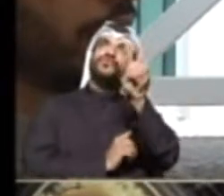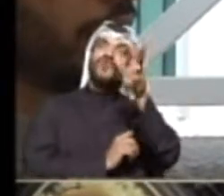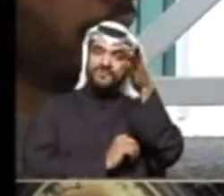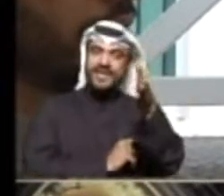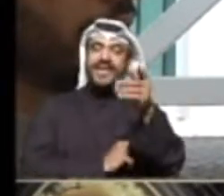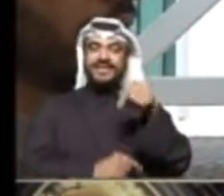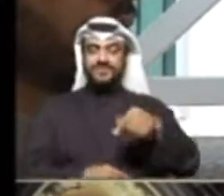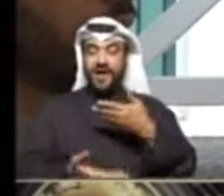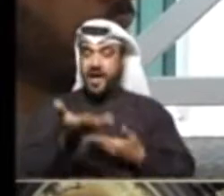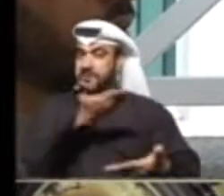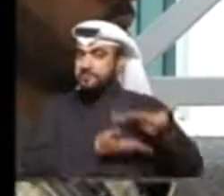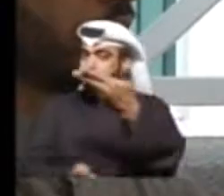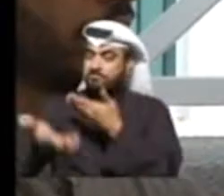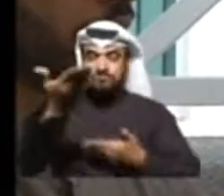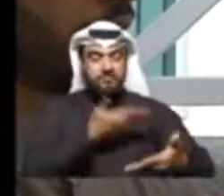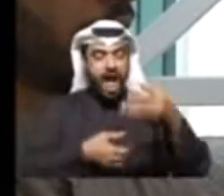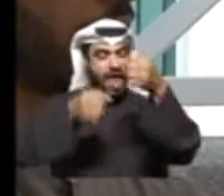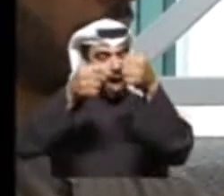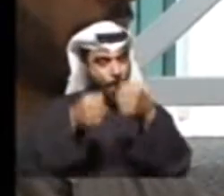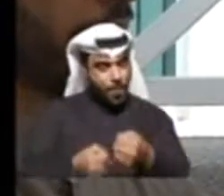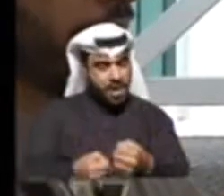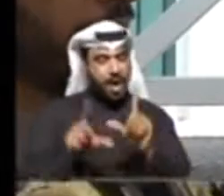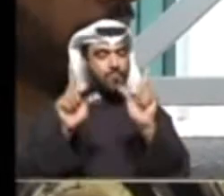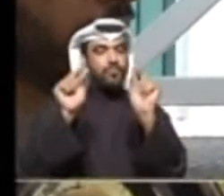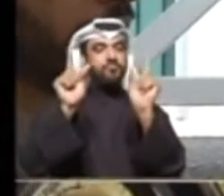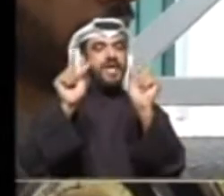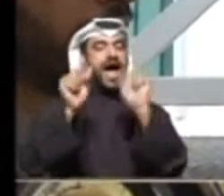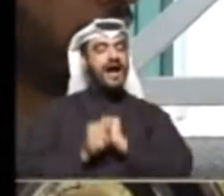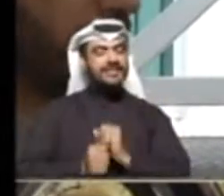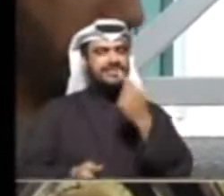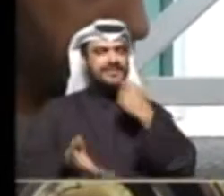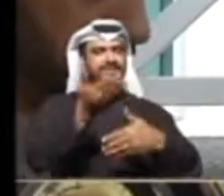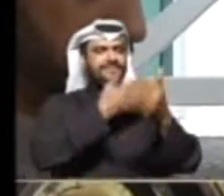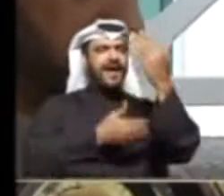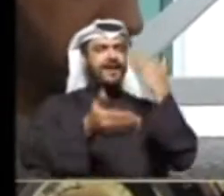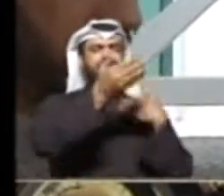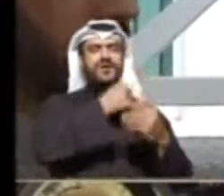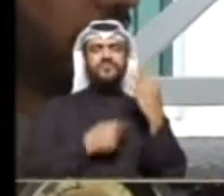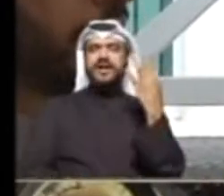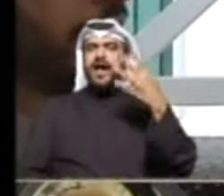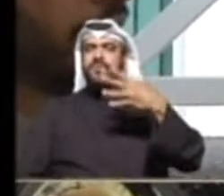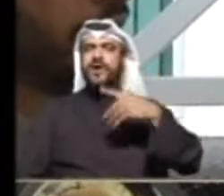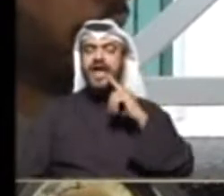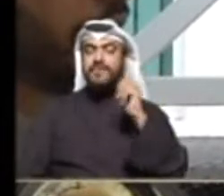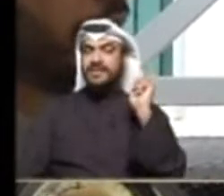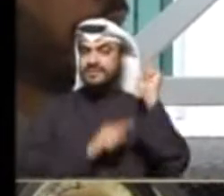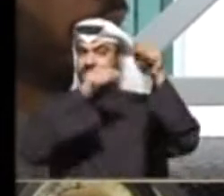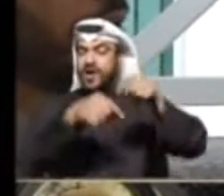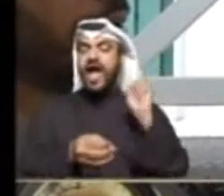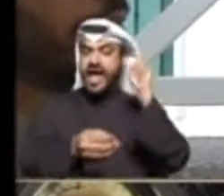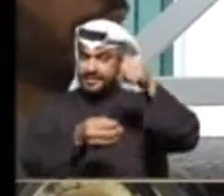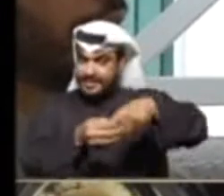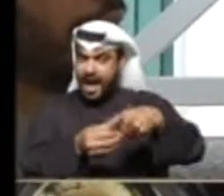الكويت. تربطنا في غانا علاقات متميزة، علاقات ممتازة، هناك